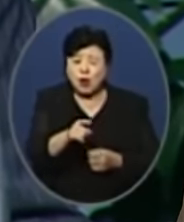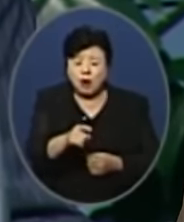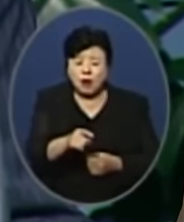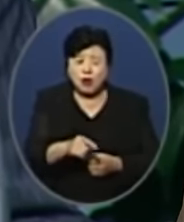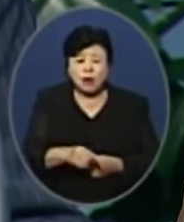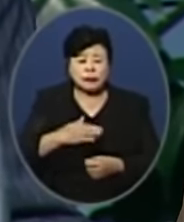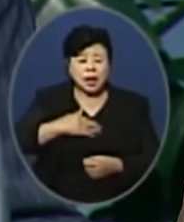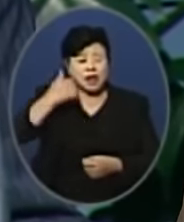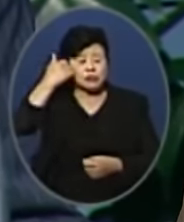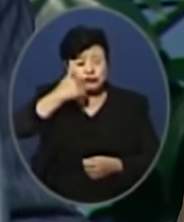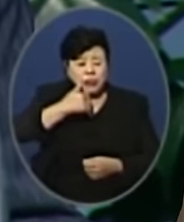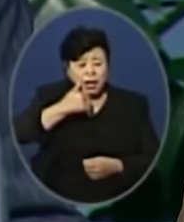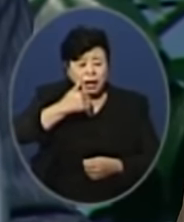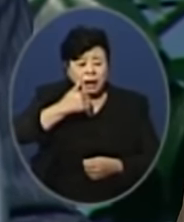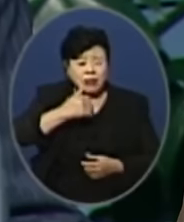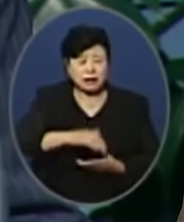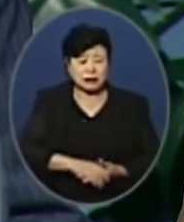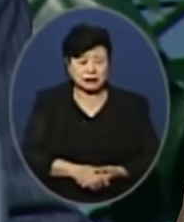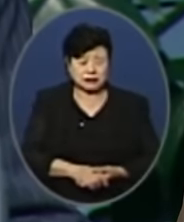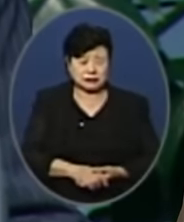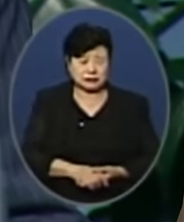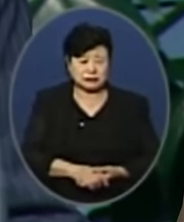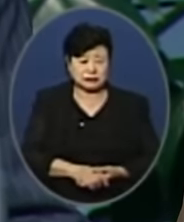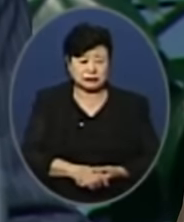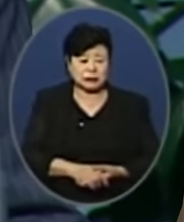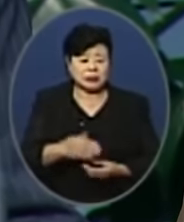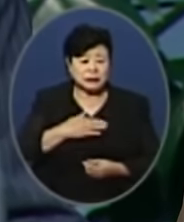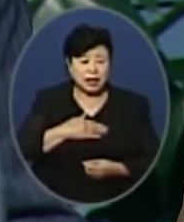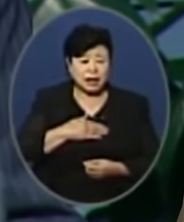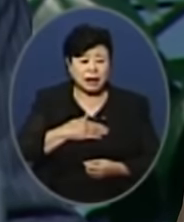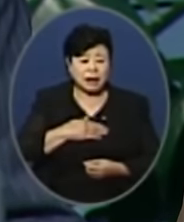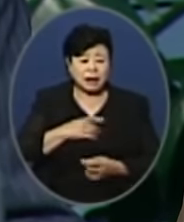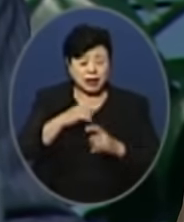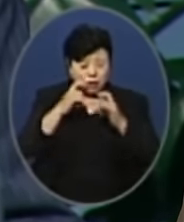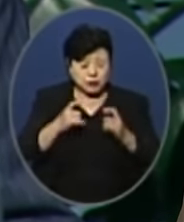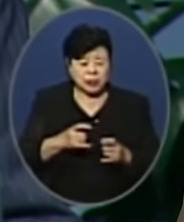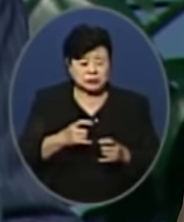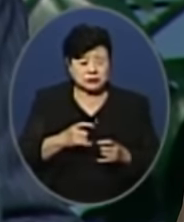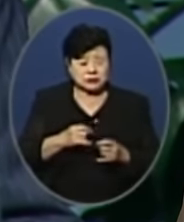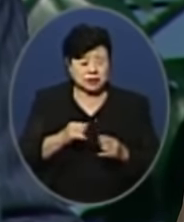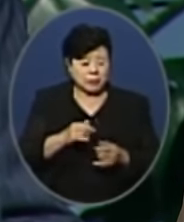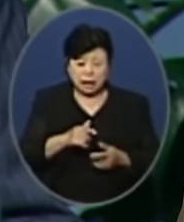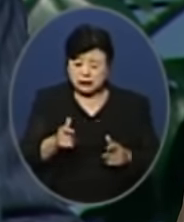미국에 와서 살고 있느냐? 왜 나는 프랑스 사람이 아닌데